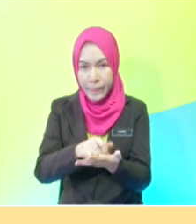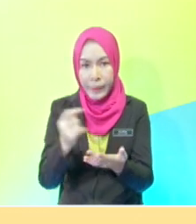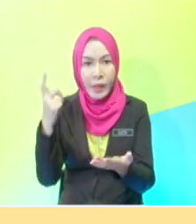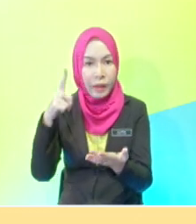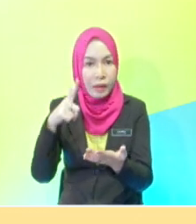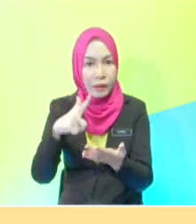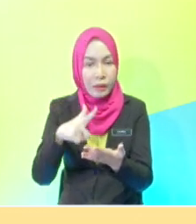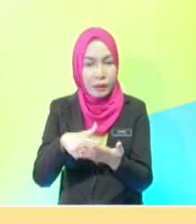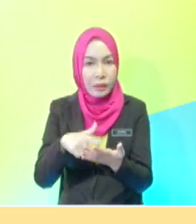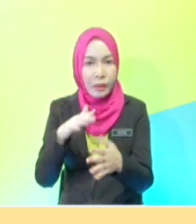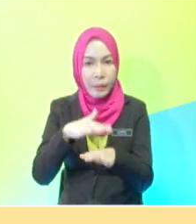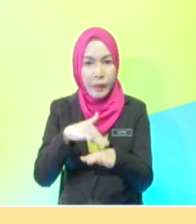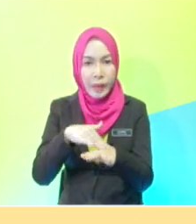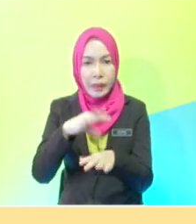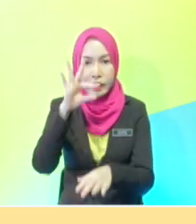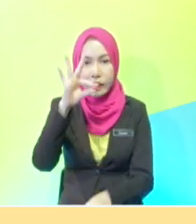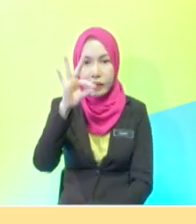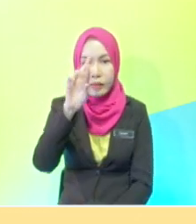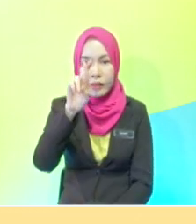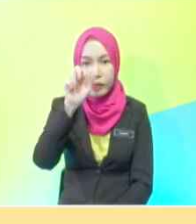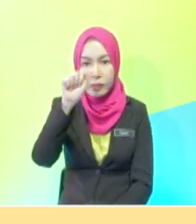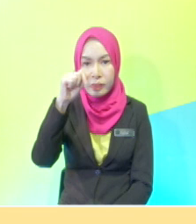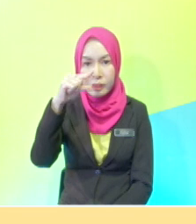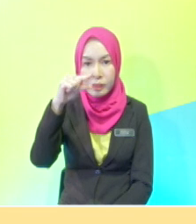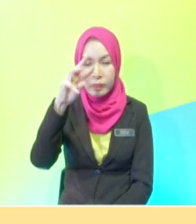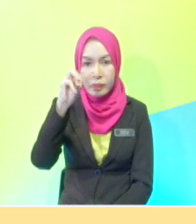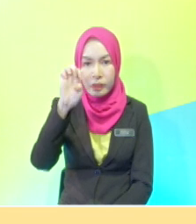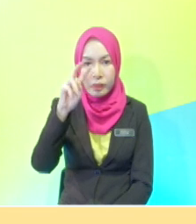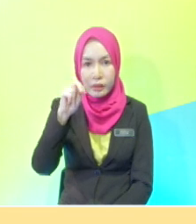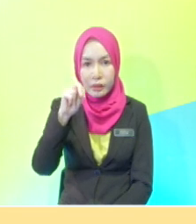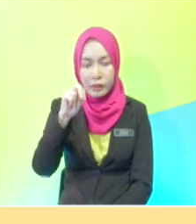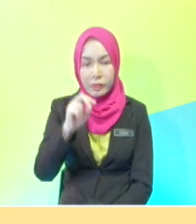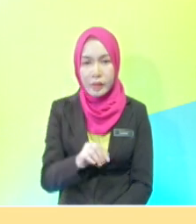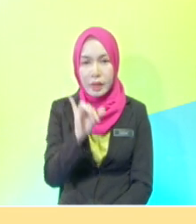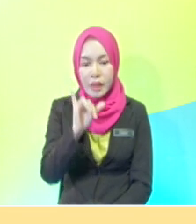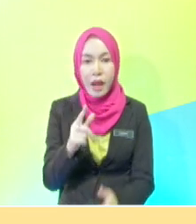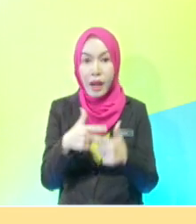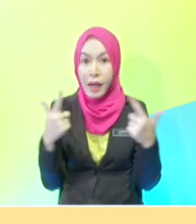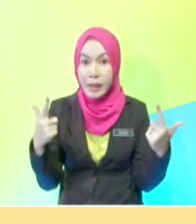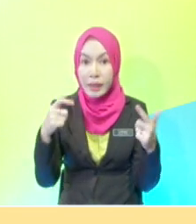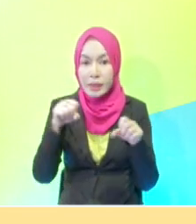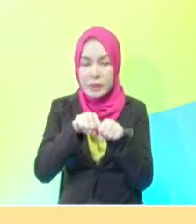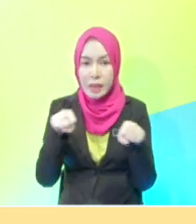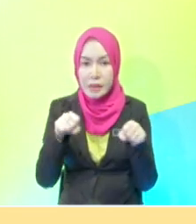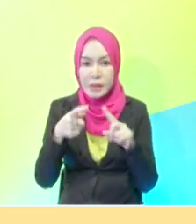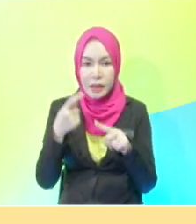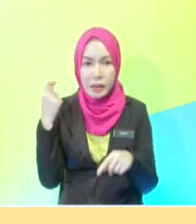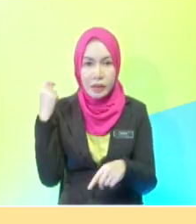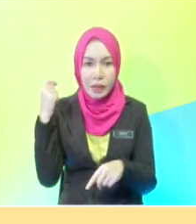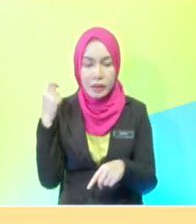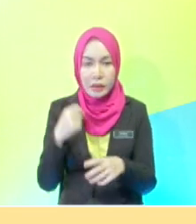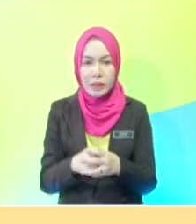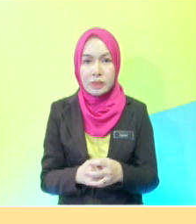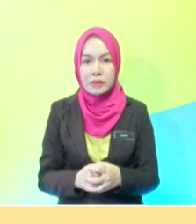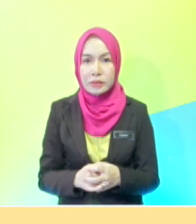sampel yang ada fragmen DNA yang berlainan size tadi akan dipisahkan melalui illatforesis